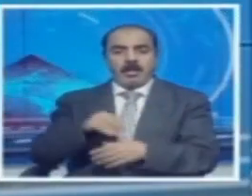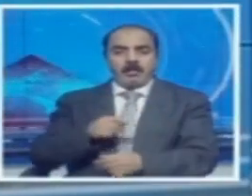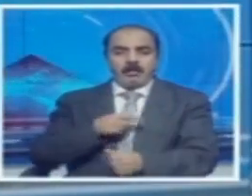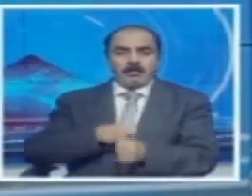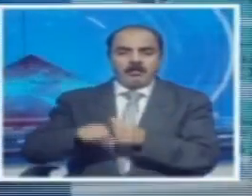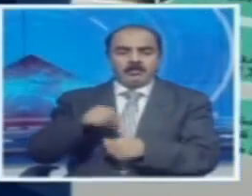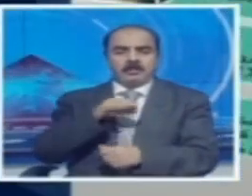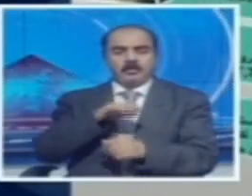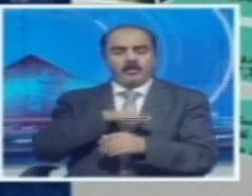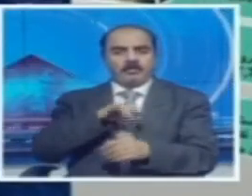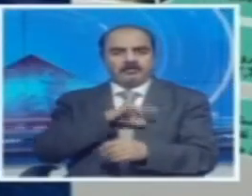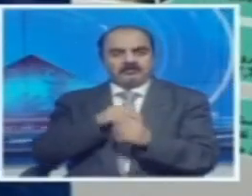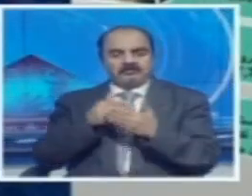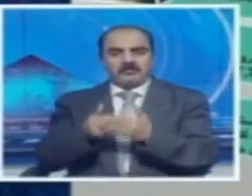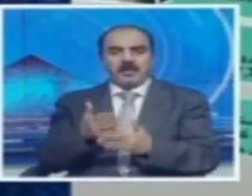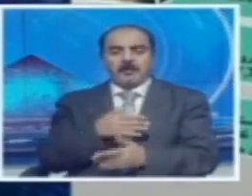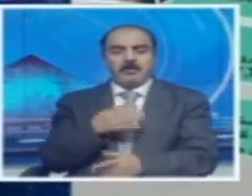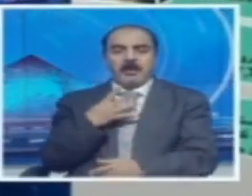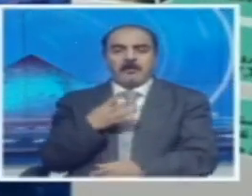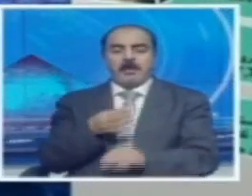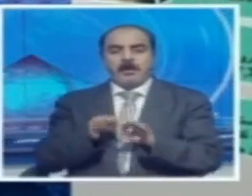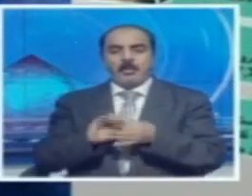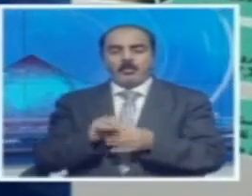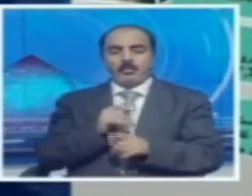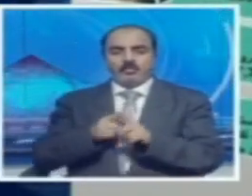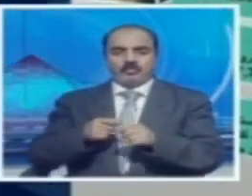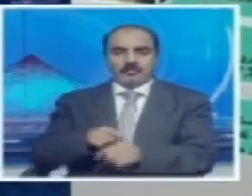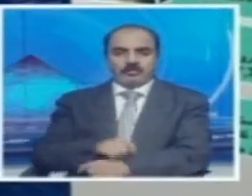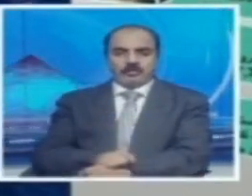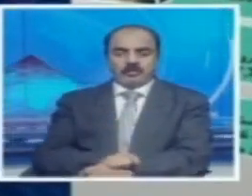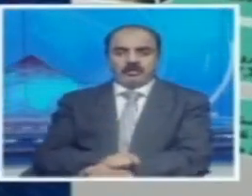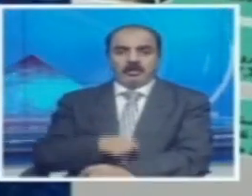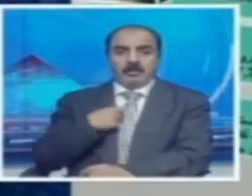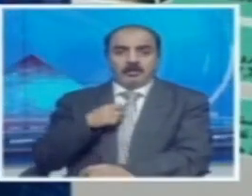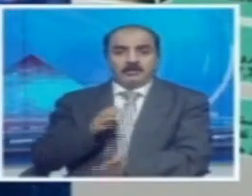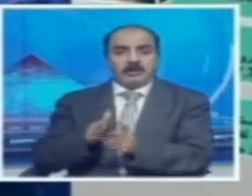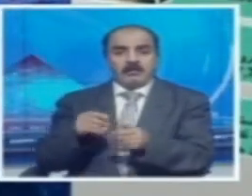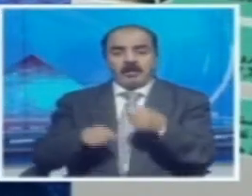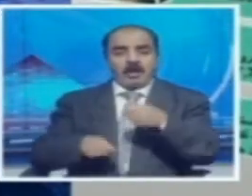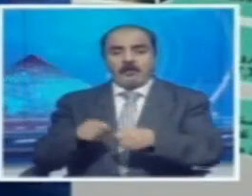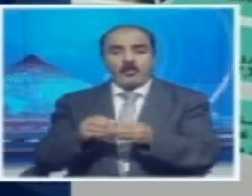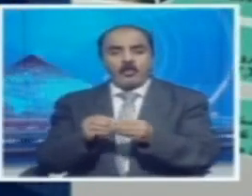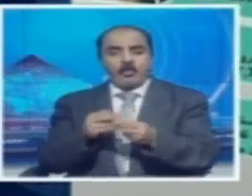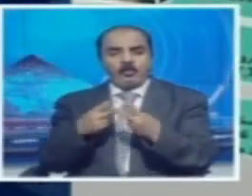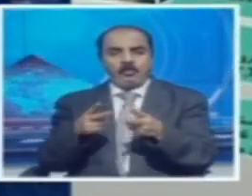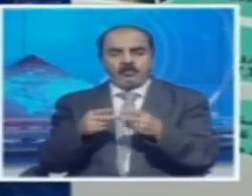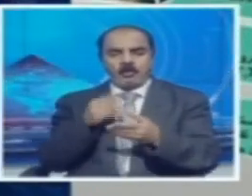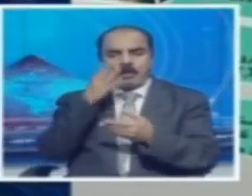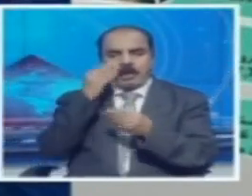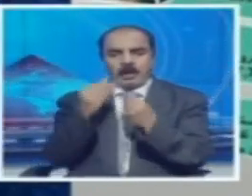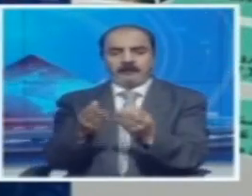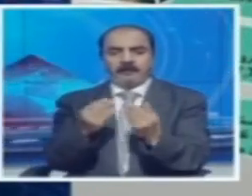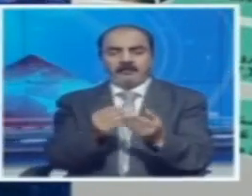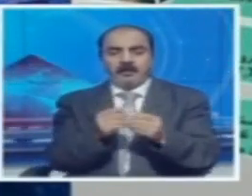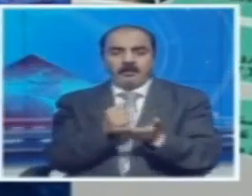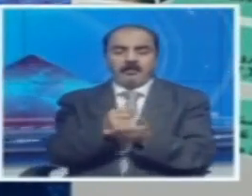منها مشاركة من المستفيدين قدرها 4.5 مليون جنيه. وأشار شعراوي إلى أن صندوق التنمية المحلية يوافق